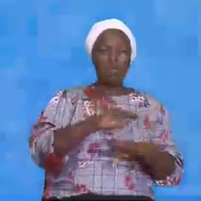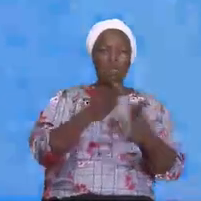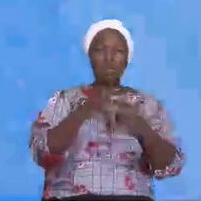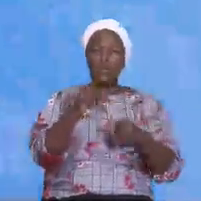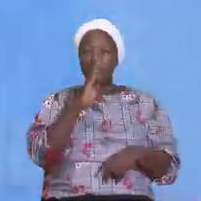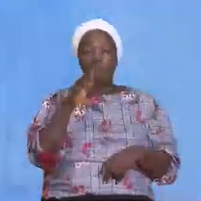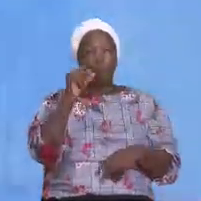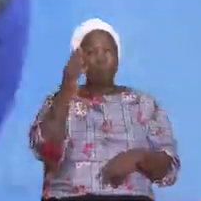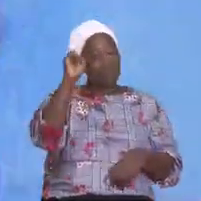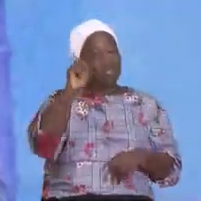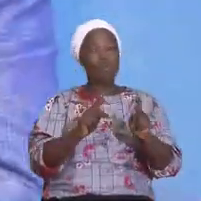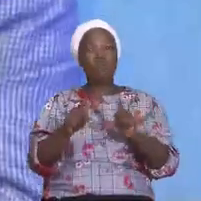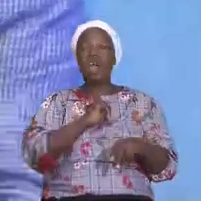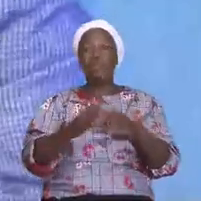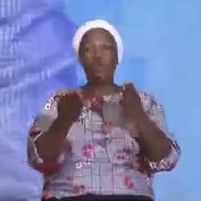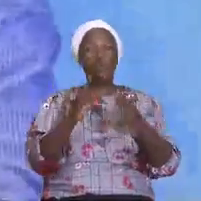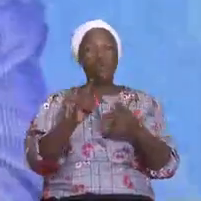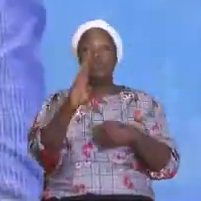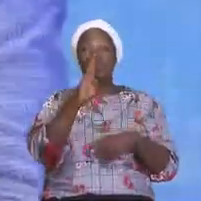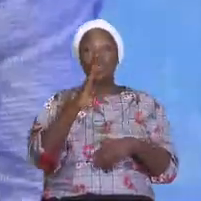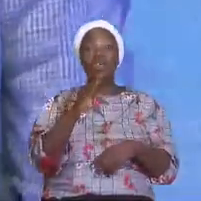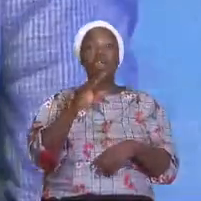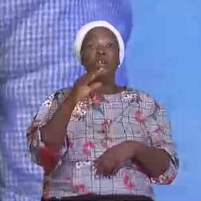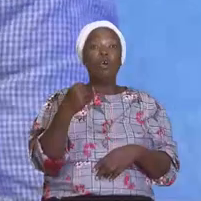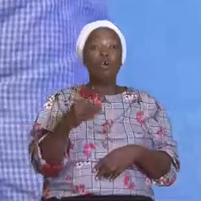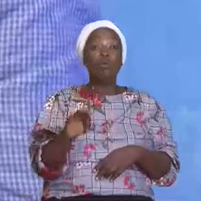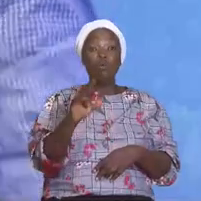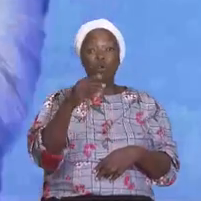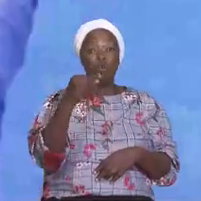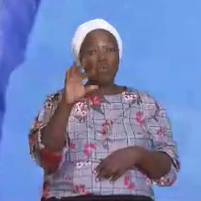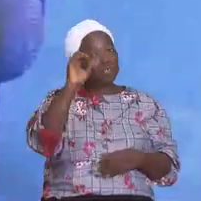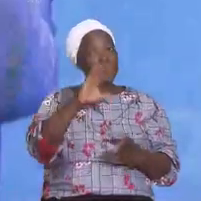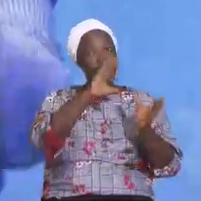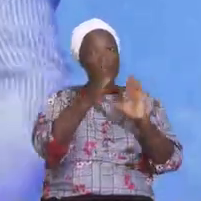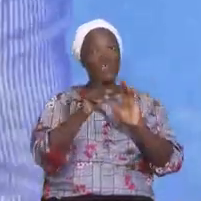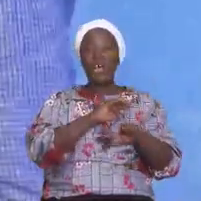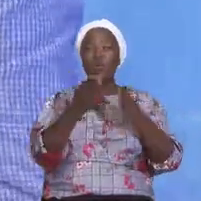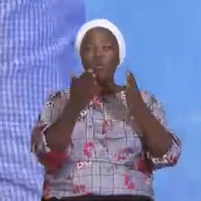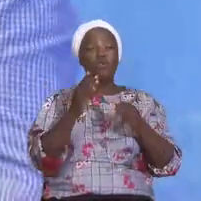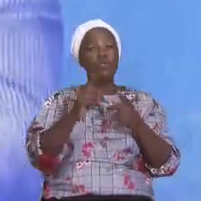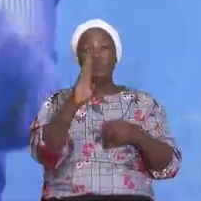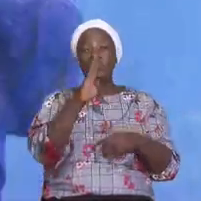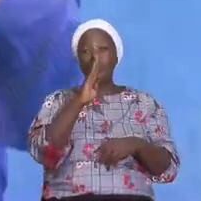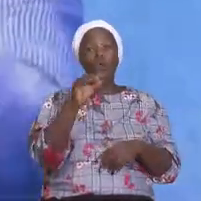Mais si tu secoues la tête, tu dis non, je ne veux pas l'un de son peuple. Je ne veux